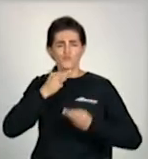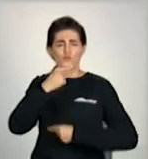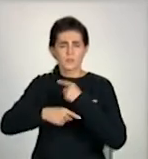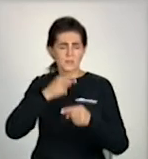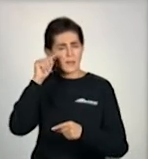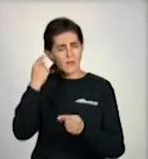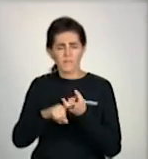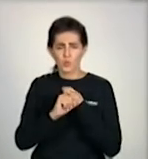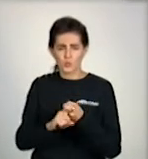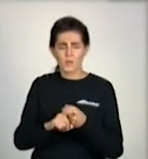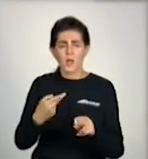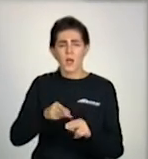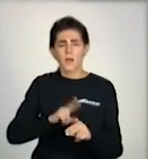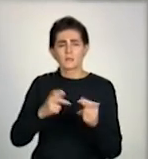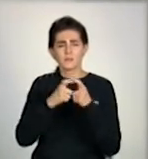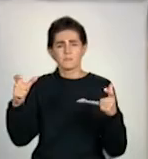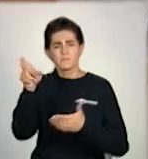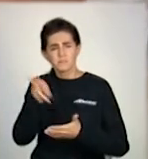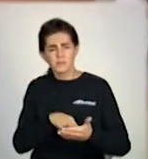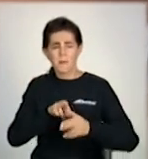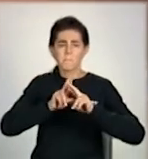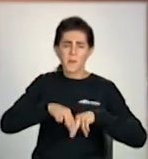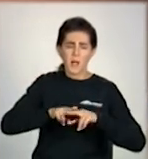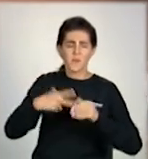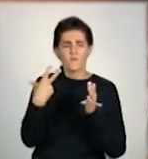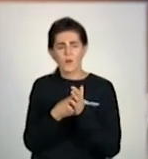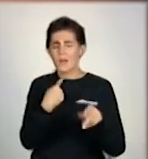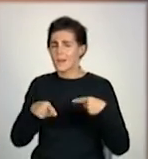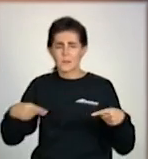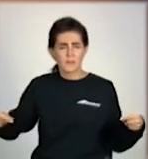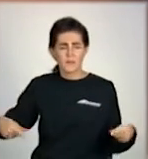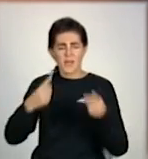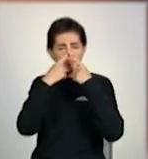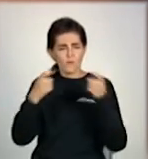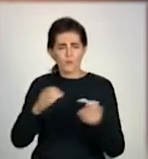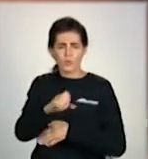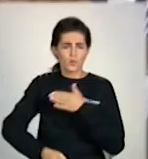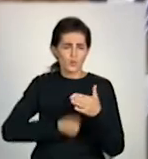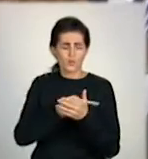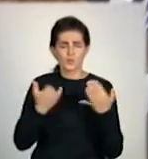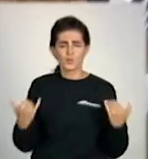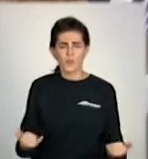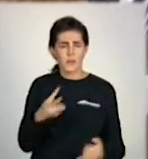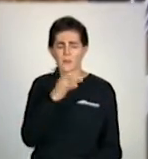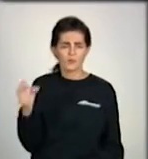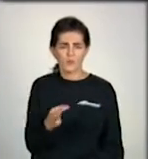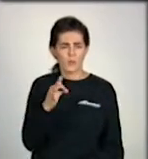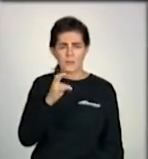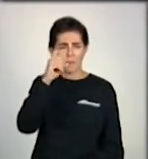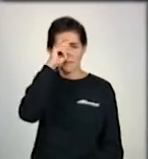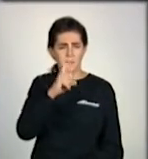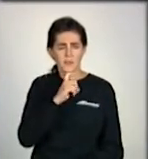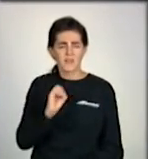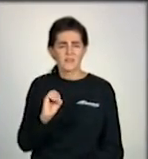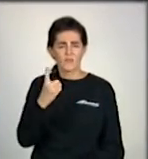коронавірус. Ковідні паспорти, сертифікати вакцинації тощо. Інформація, що й досі не є до кінця зрозумілою. Документи